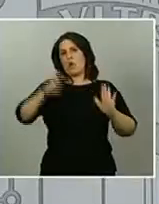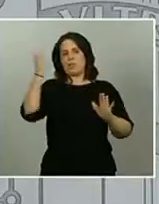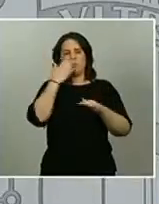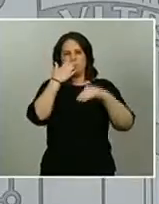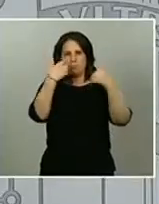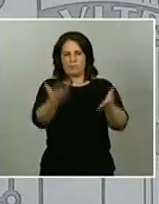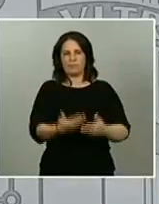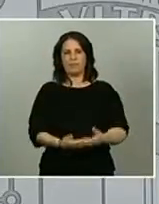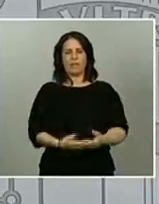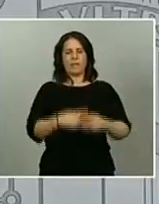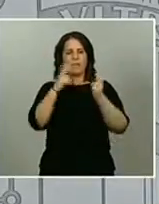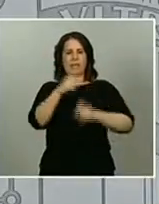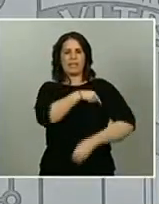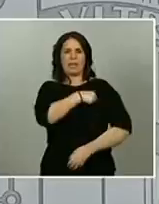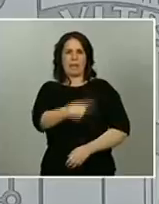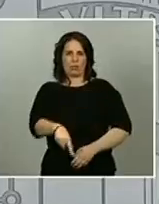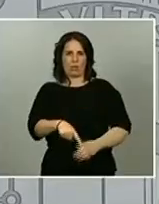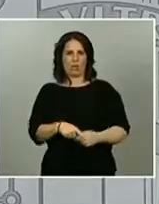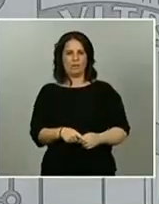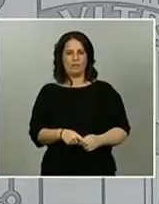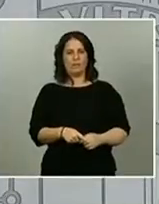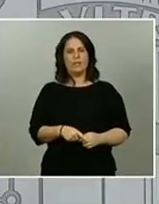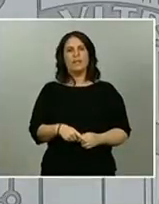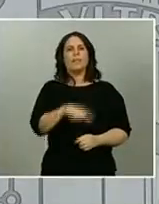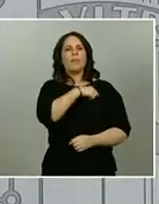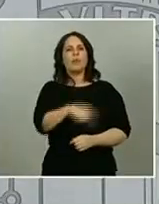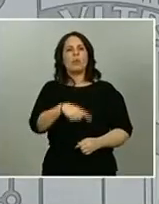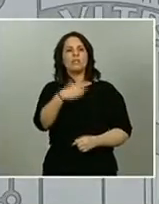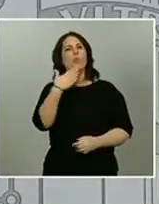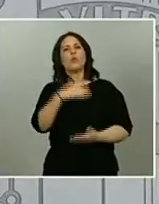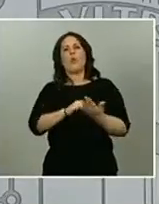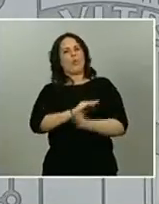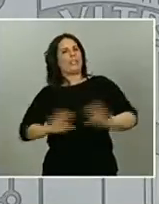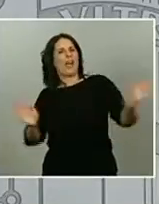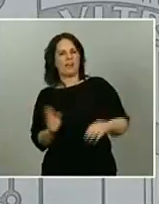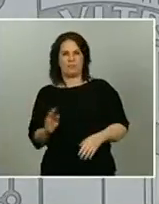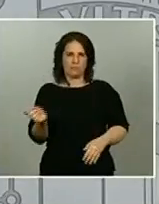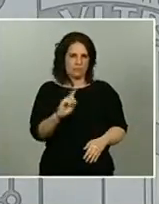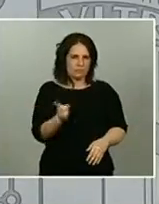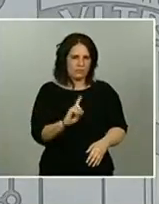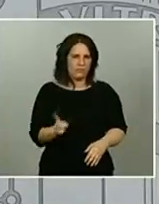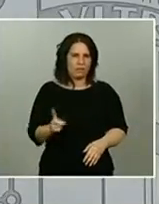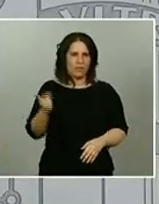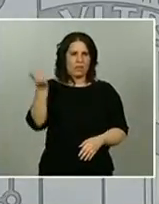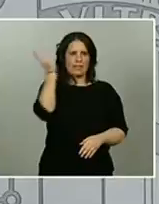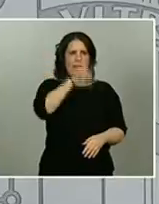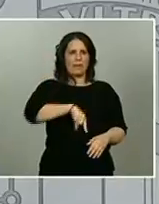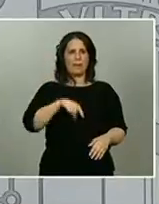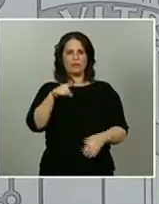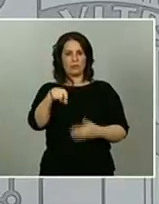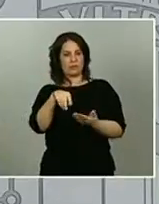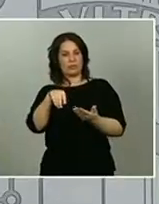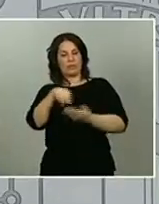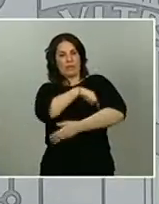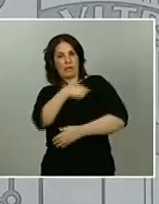La toma de temperatura no és la panacea per a res. Sabem que la toma de temperatura té més impact psicològic i